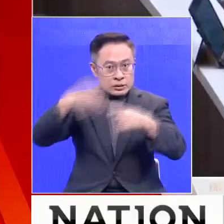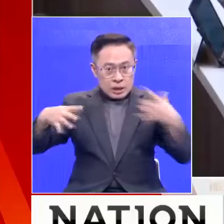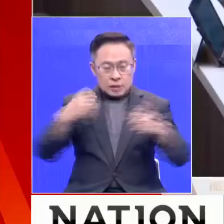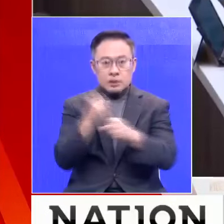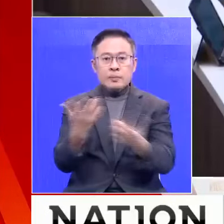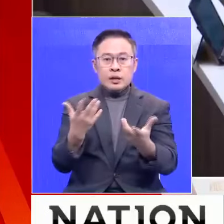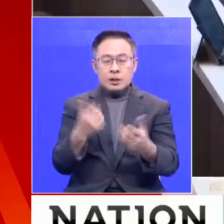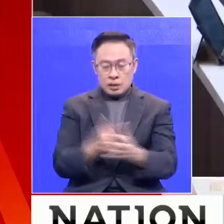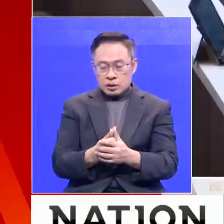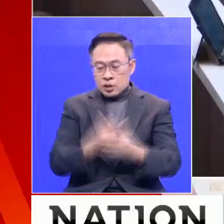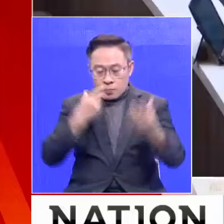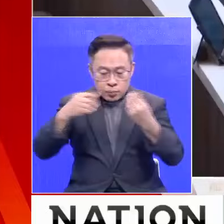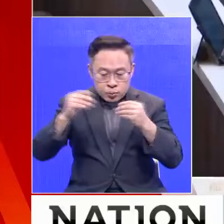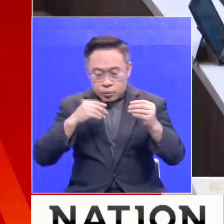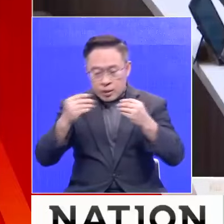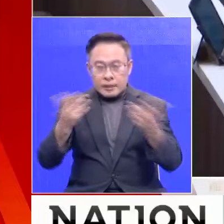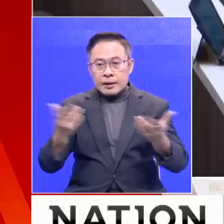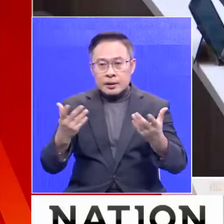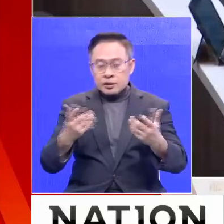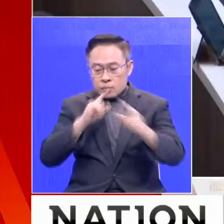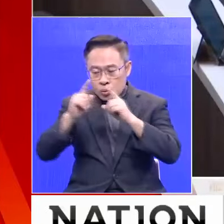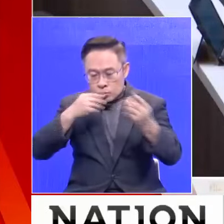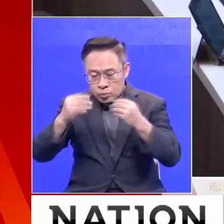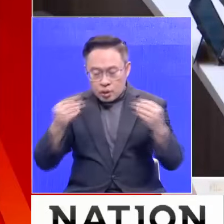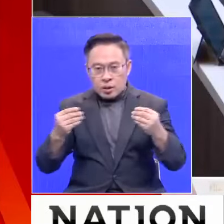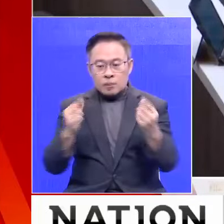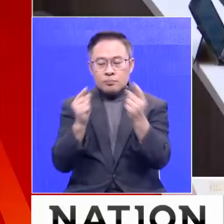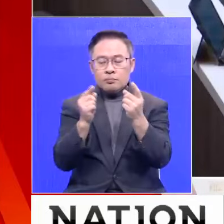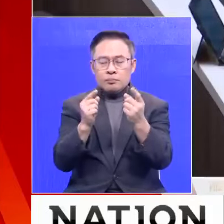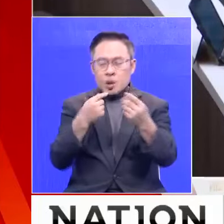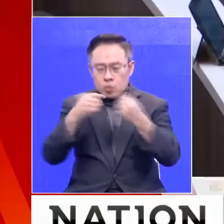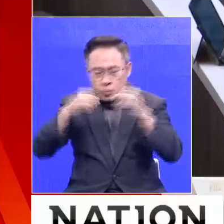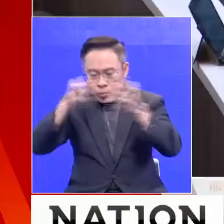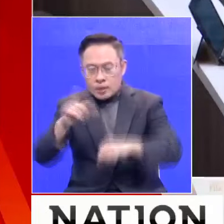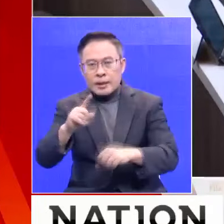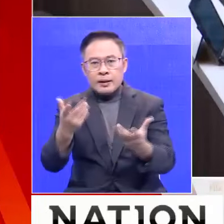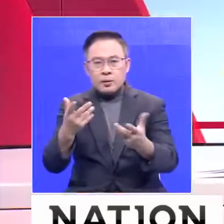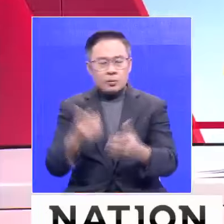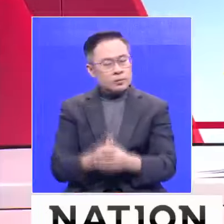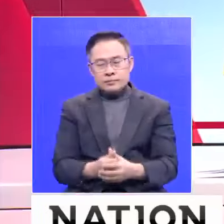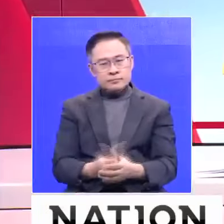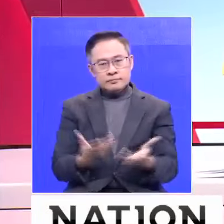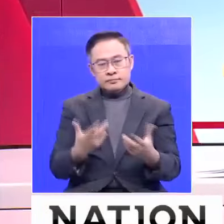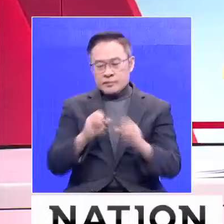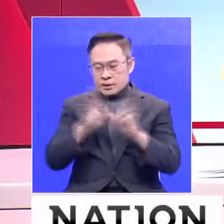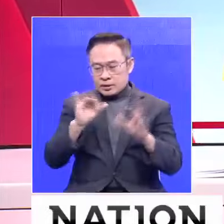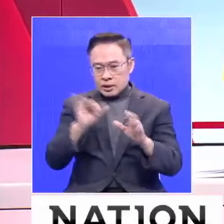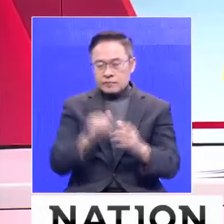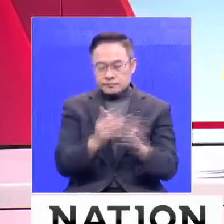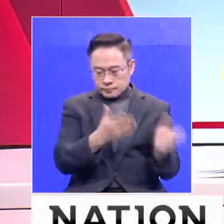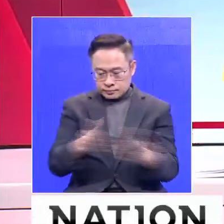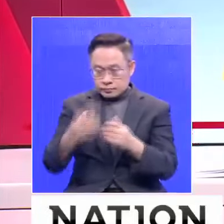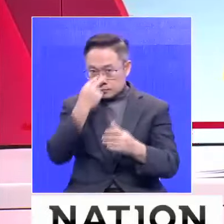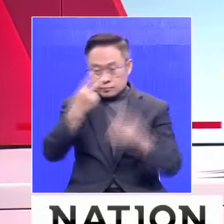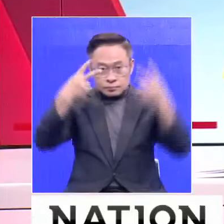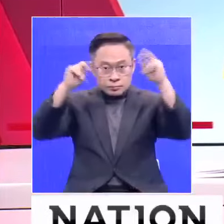ยอีกแหละครึ่งทางที่ว่าเนี่ย มัน เจอกันตรงไหน ต้องรอตามกันนะคะเปลี่ยนบรรยากาศไปดูภารกิจของท่านนายกรัฐมน